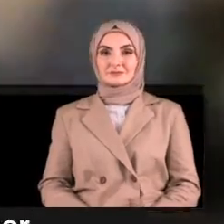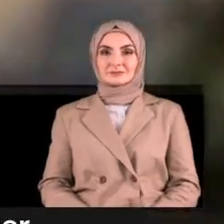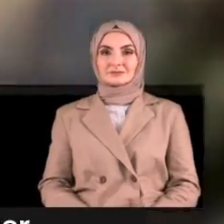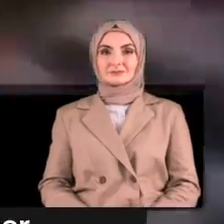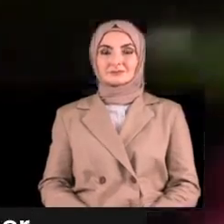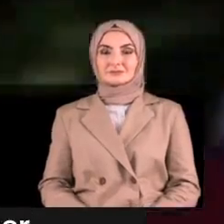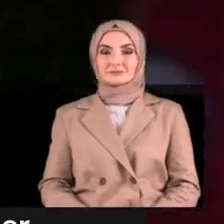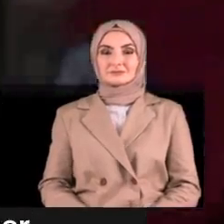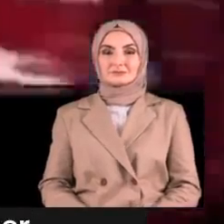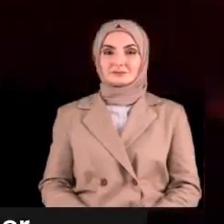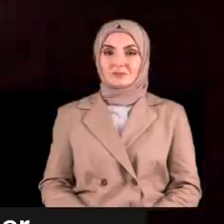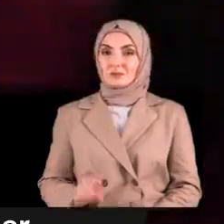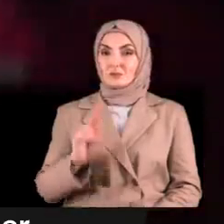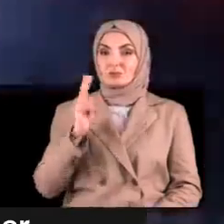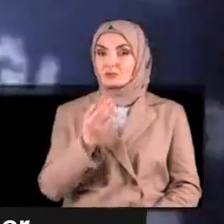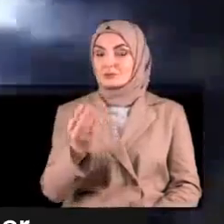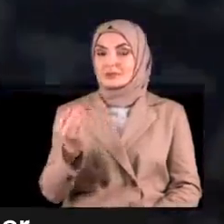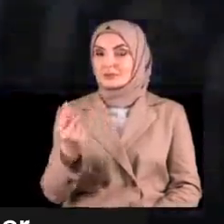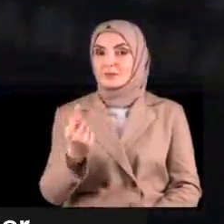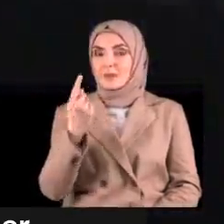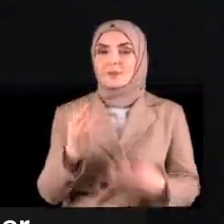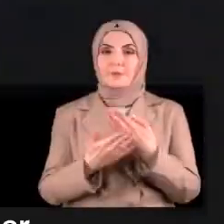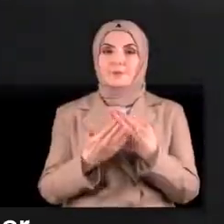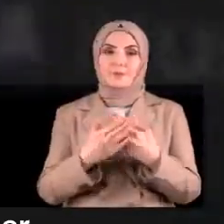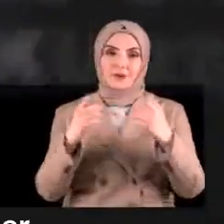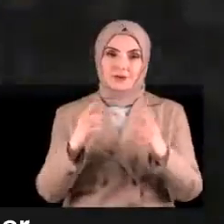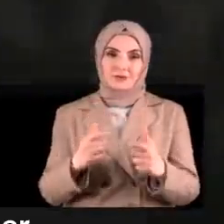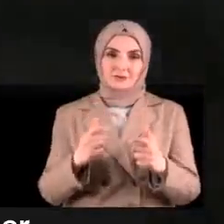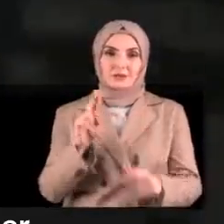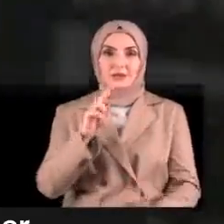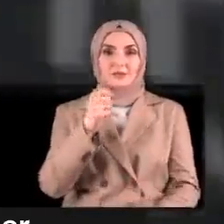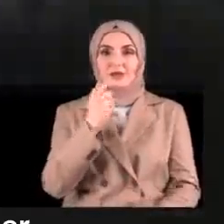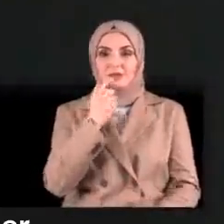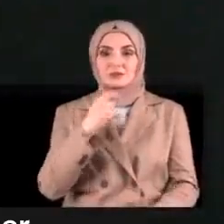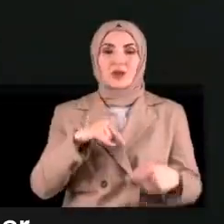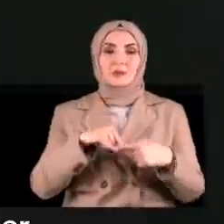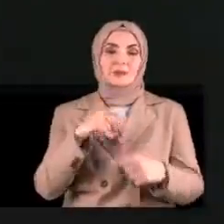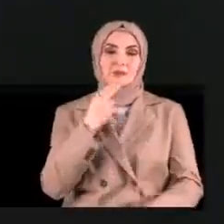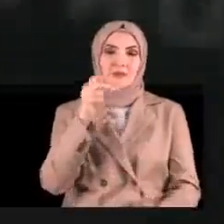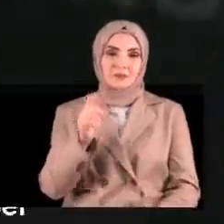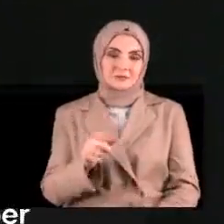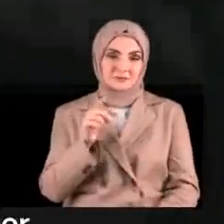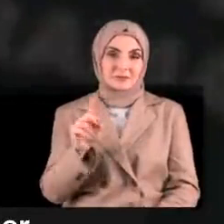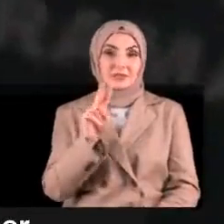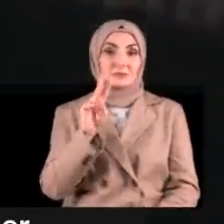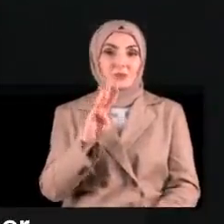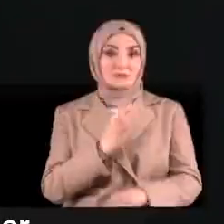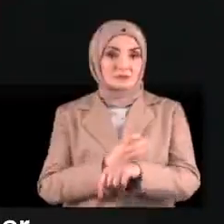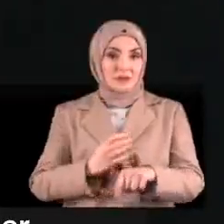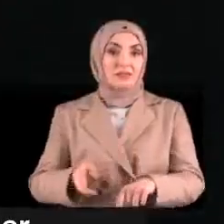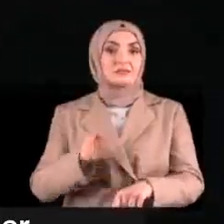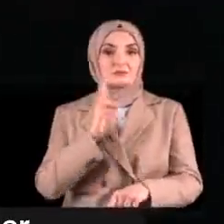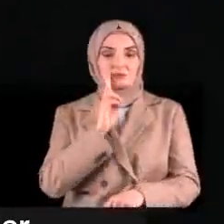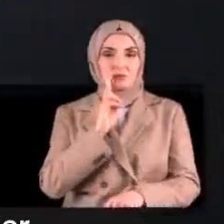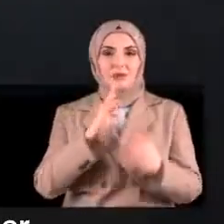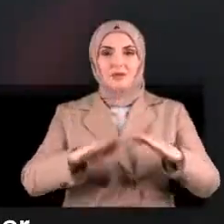Bismillah. Süper. O mucizelerden biri de Kahramanmaraş'taki 26 yaşındaki Hatice Şeren'di. 24 saatin sonunda çıktı